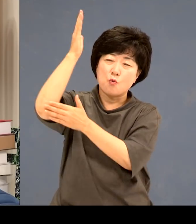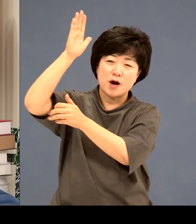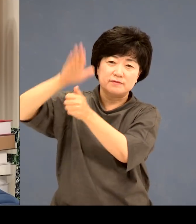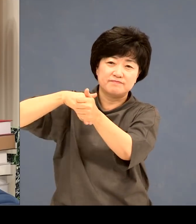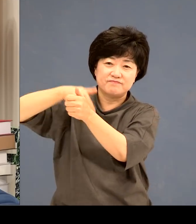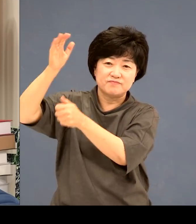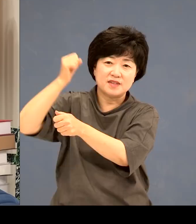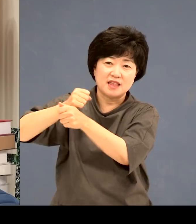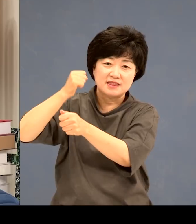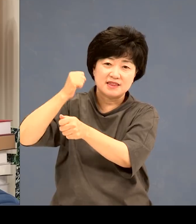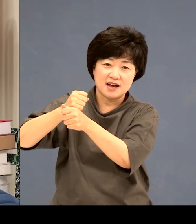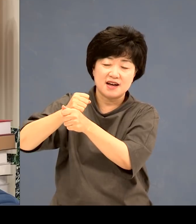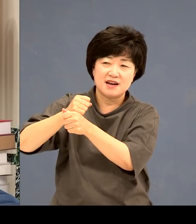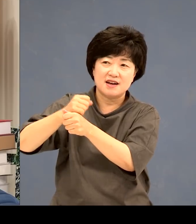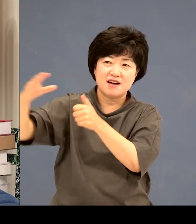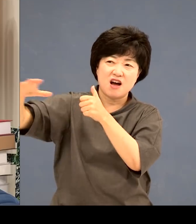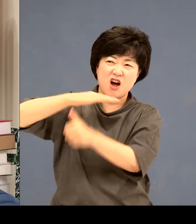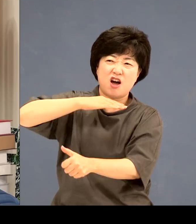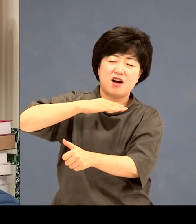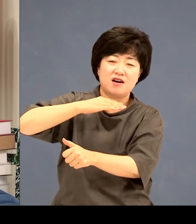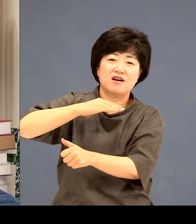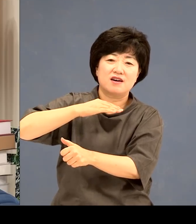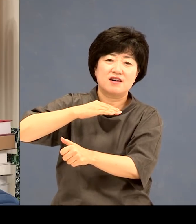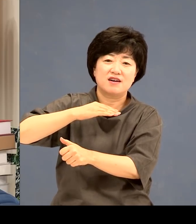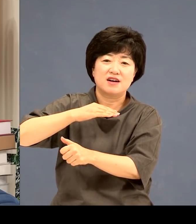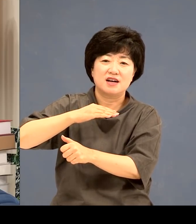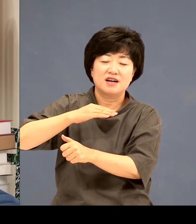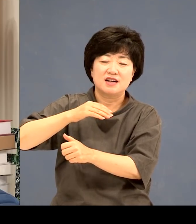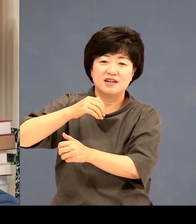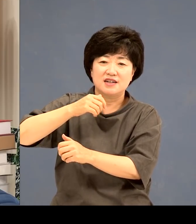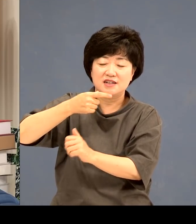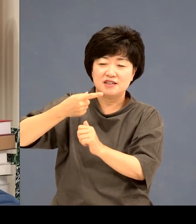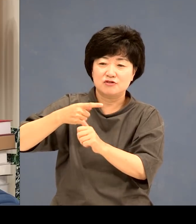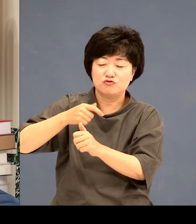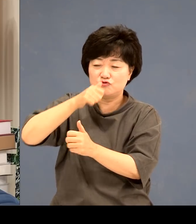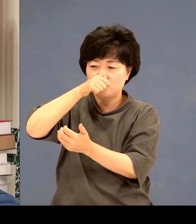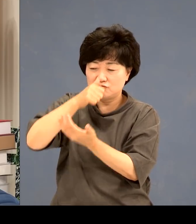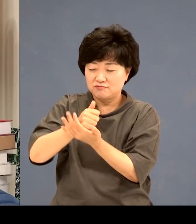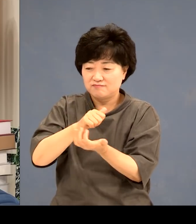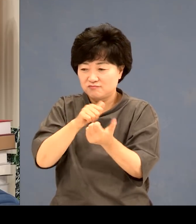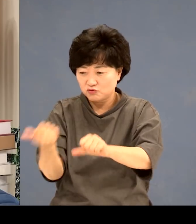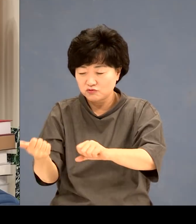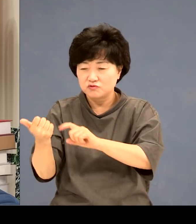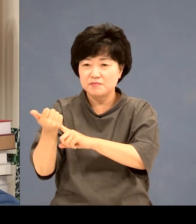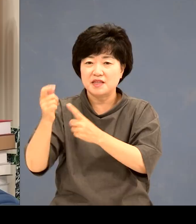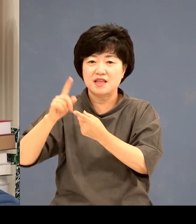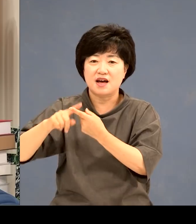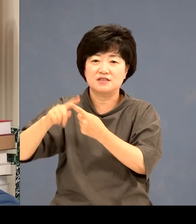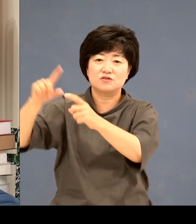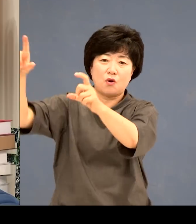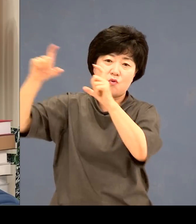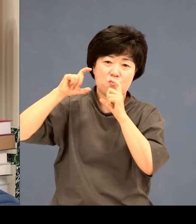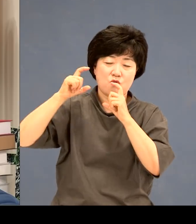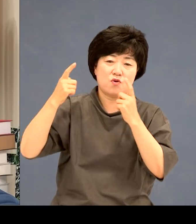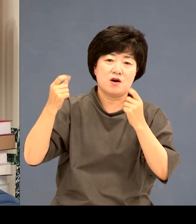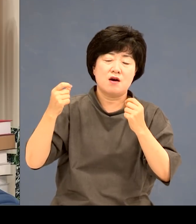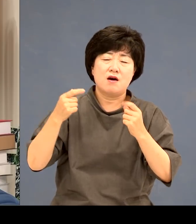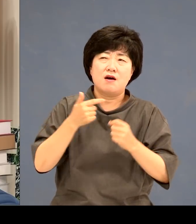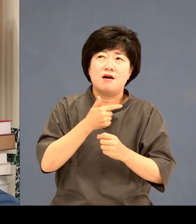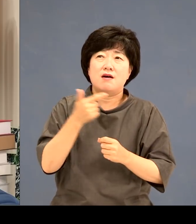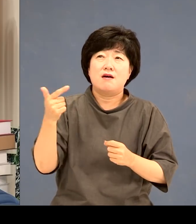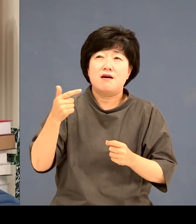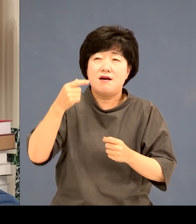네. 훈련하고 헌신하고 했던 그 많은 시간들에 대해서 하나님께서 저에게 사형 선고를 하신 거죠. 나의